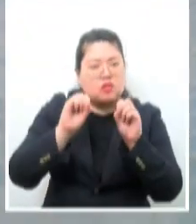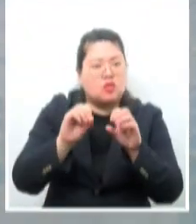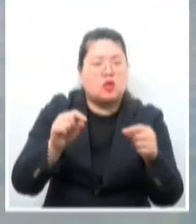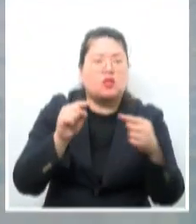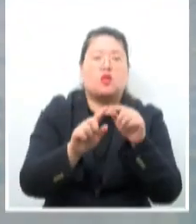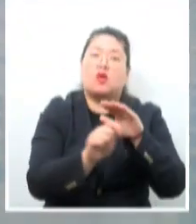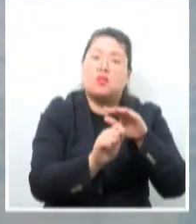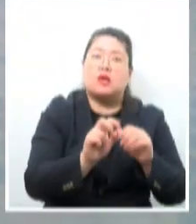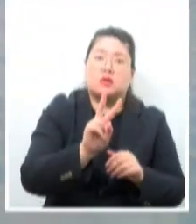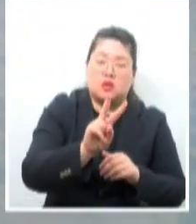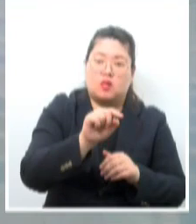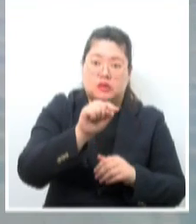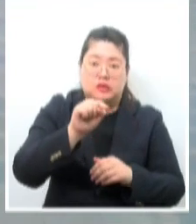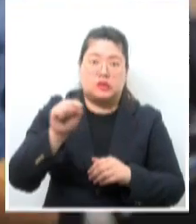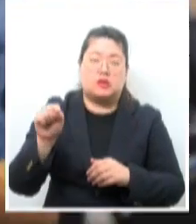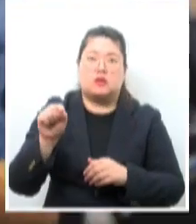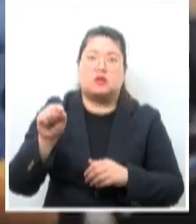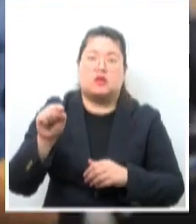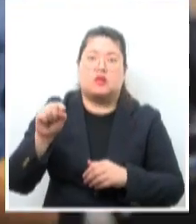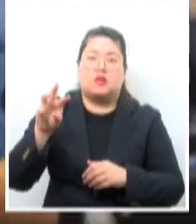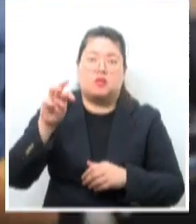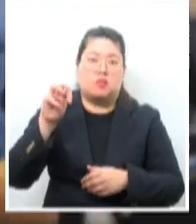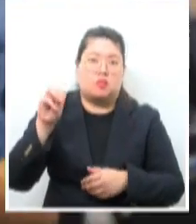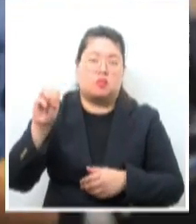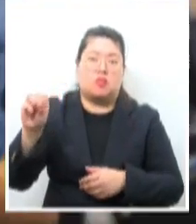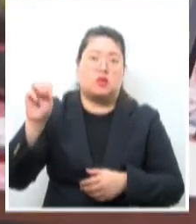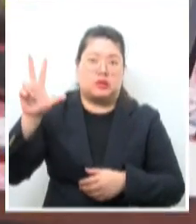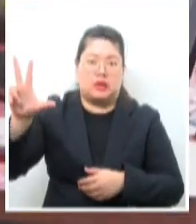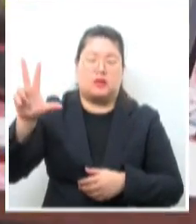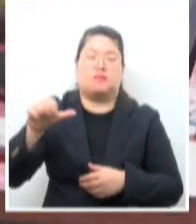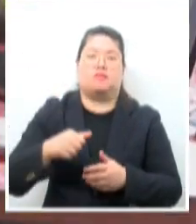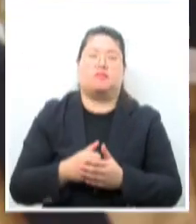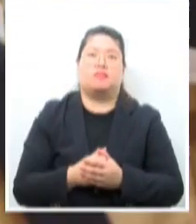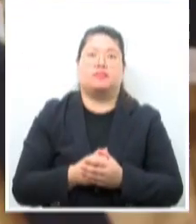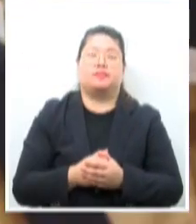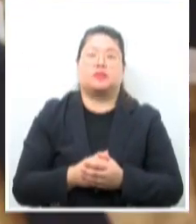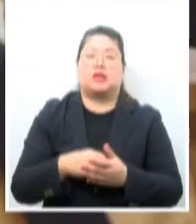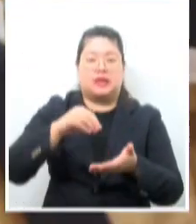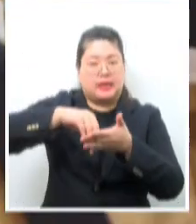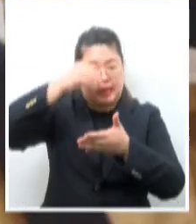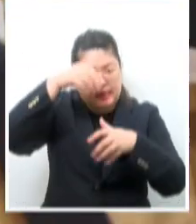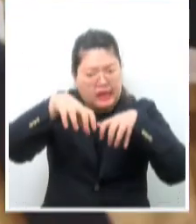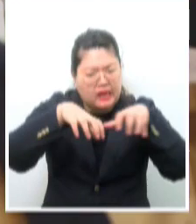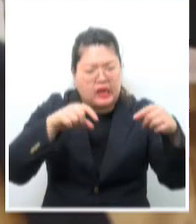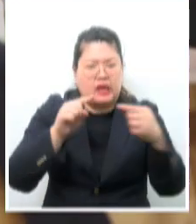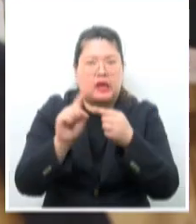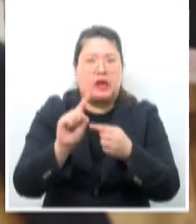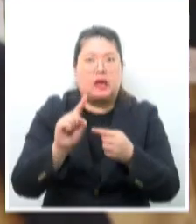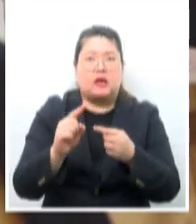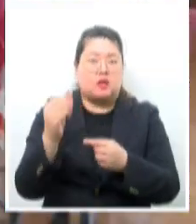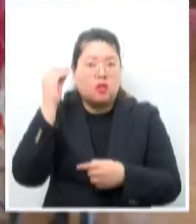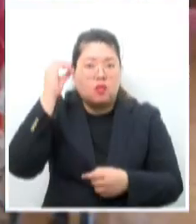อนุบาล2ไปจนถึงระดับชั้นมัธยมศึกษาปีที่3การจัดการศึกษานอกจากด้านความ